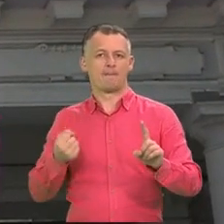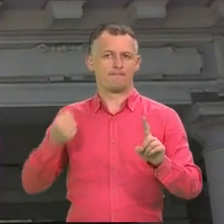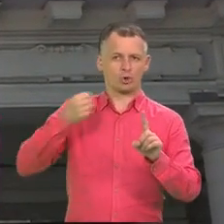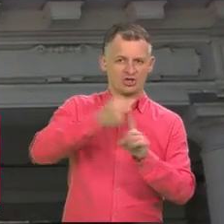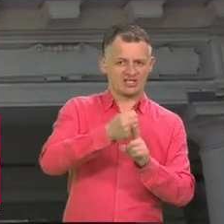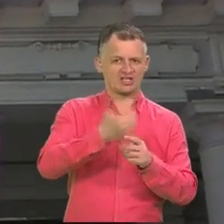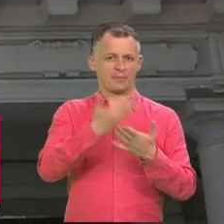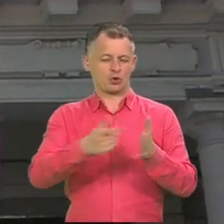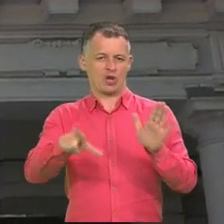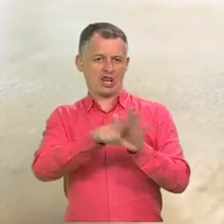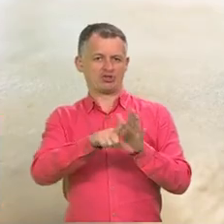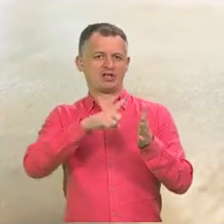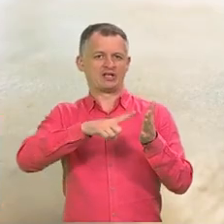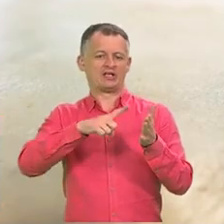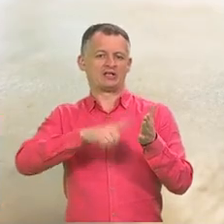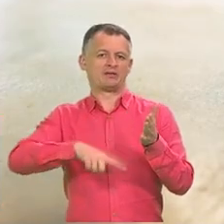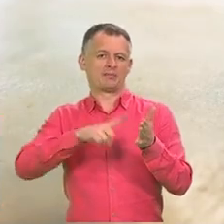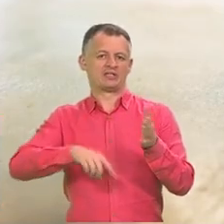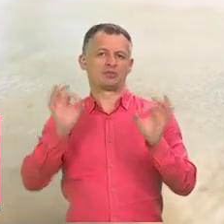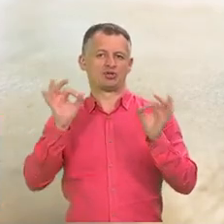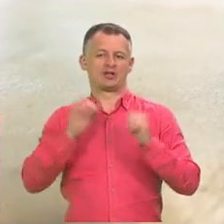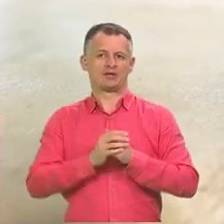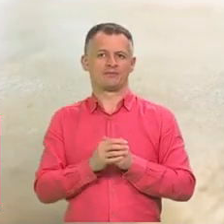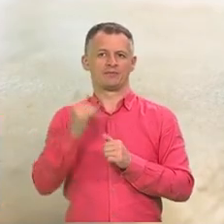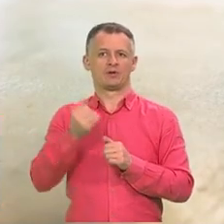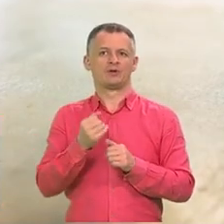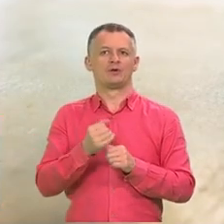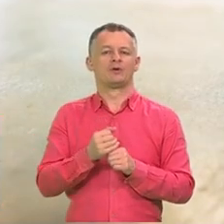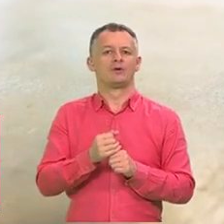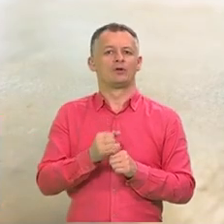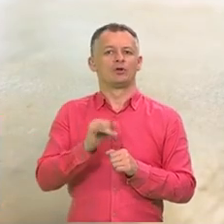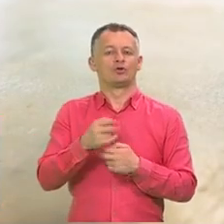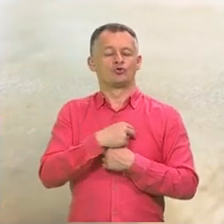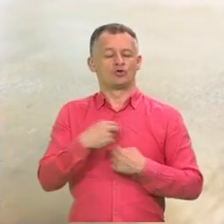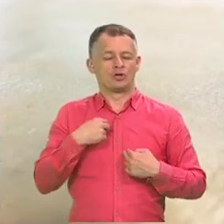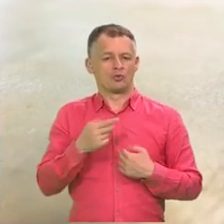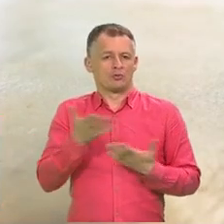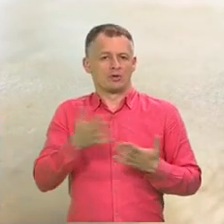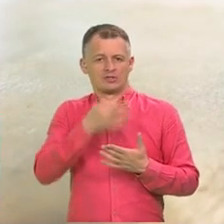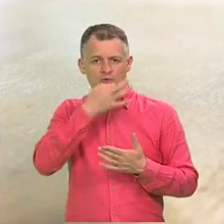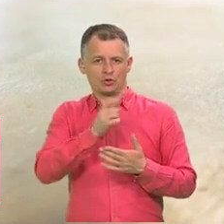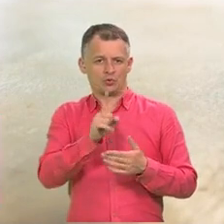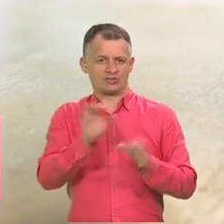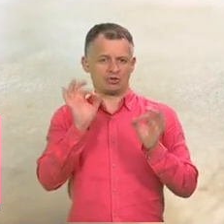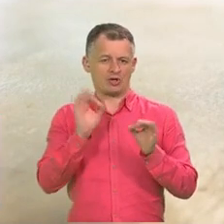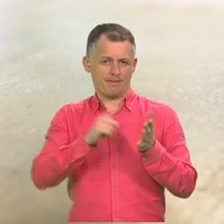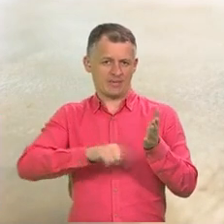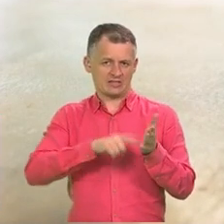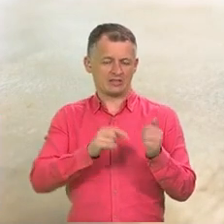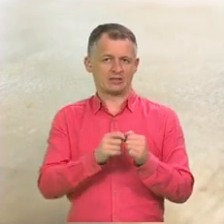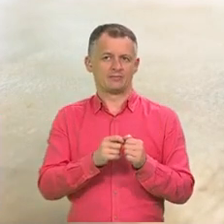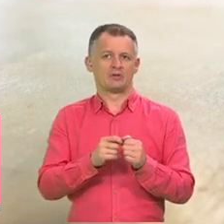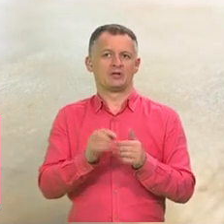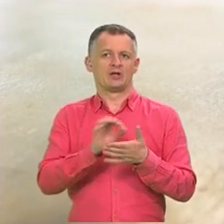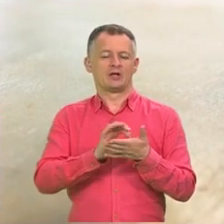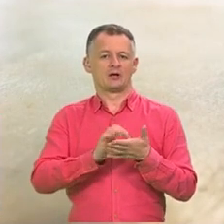pensiilor speciale. Pensia judecătorilor, de serviciu și nu specială, așa cum s-a afirmat în spațiul public, este consacrată în